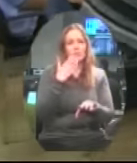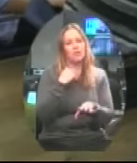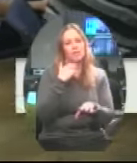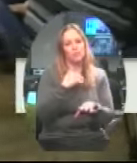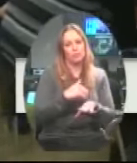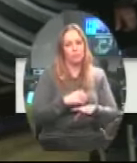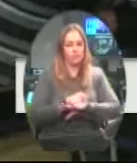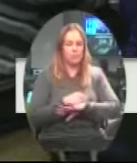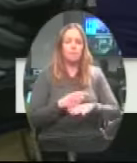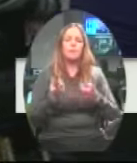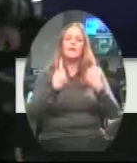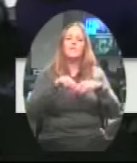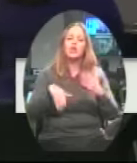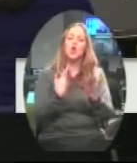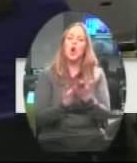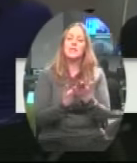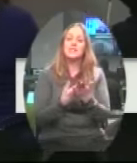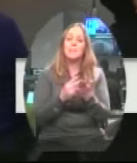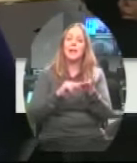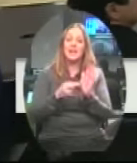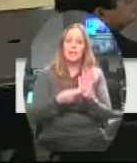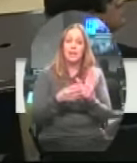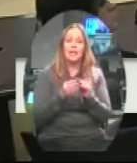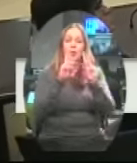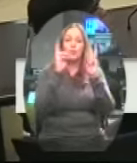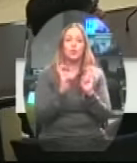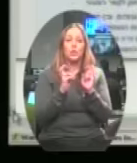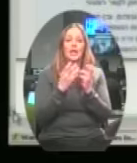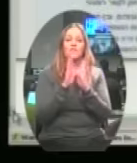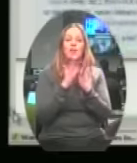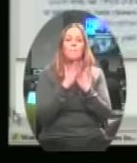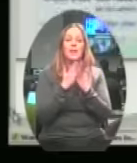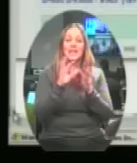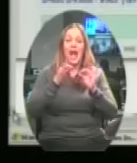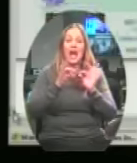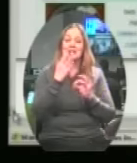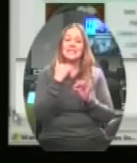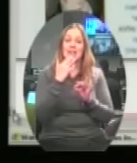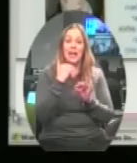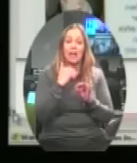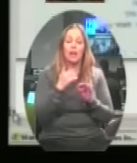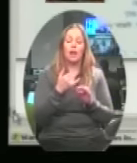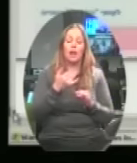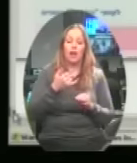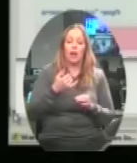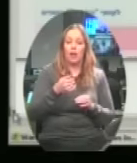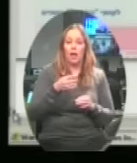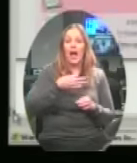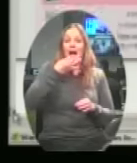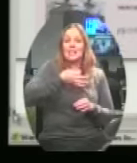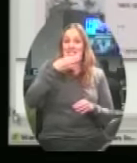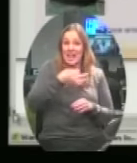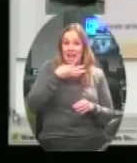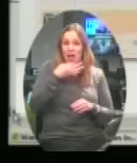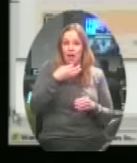ועד היועצים הפרלמנטריים ועמותת ויקיפדיה ישראל קיימה בכנסת הרצאה בנושא מאחורי הקלעים השקופים של ויקיפדיה.